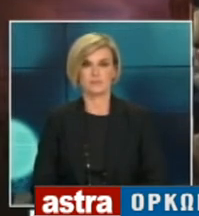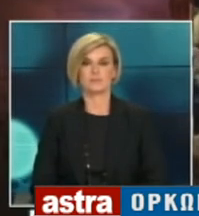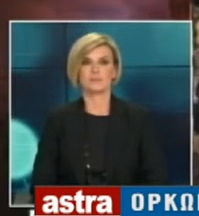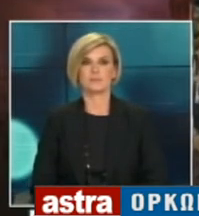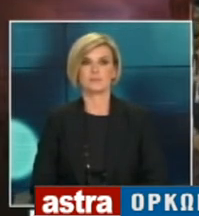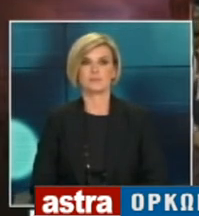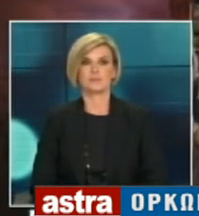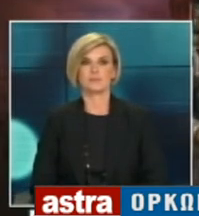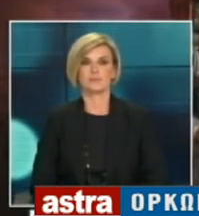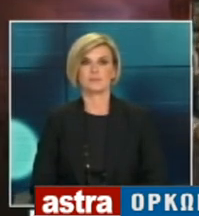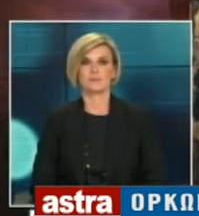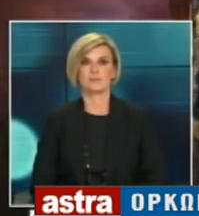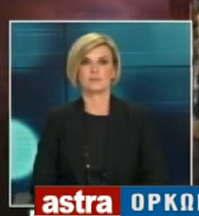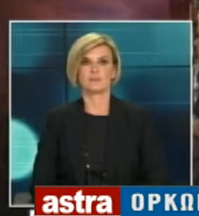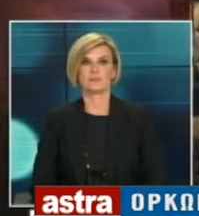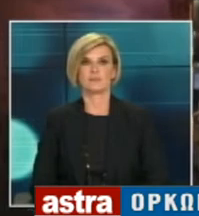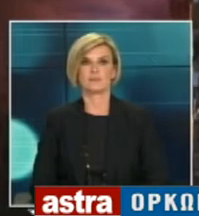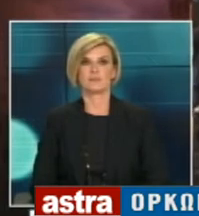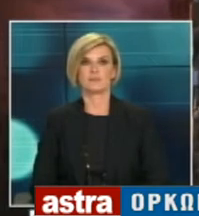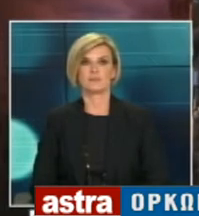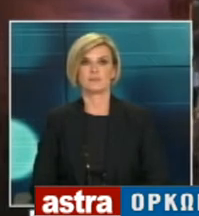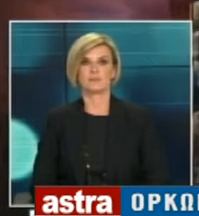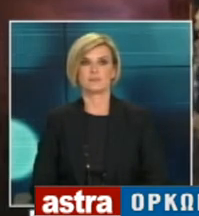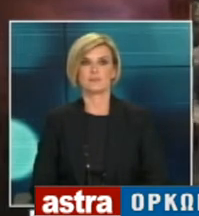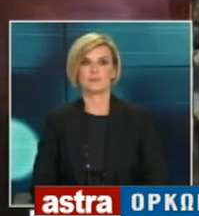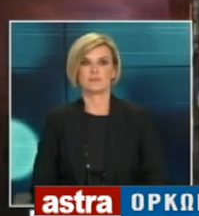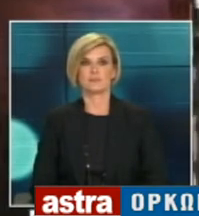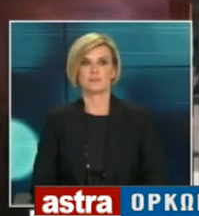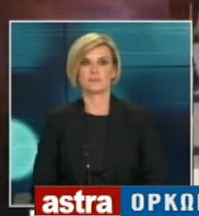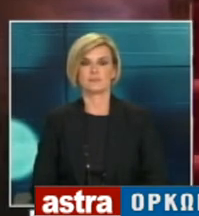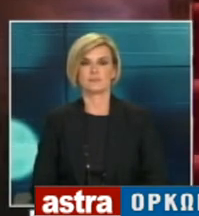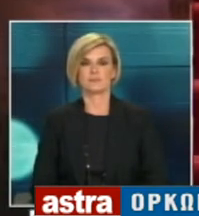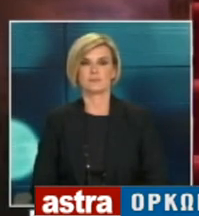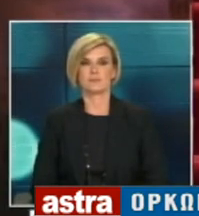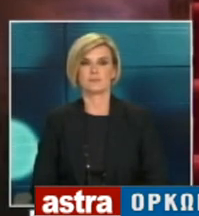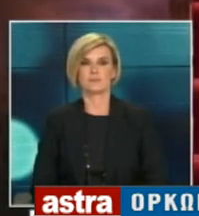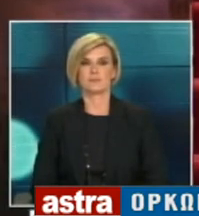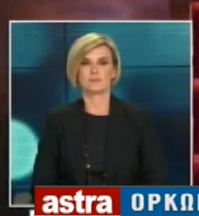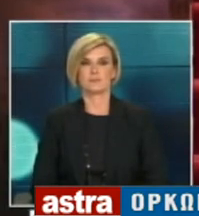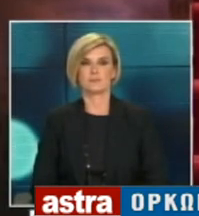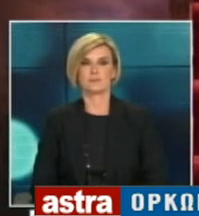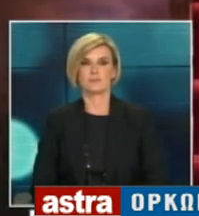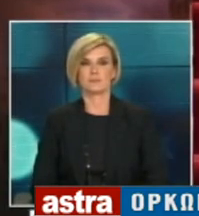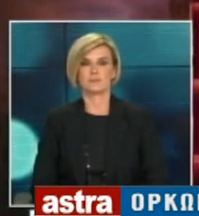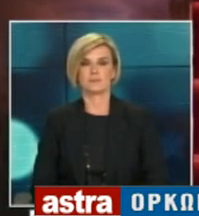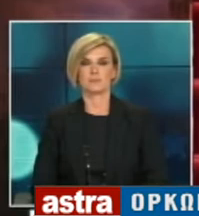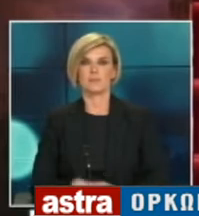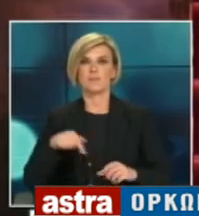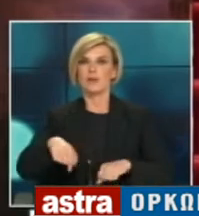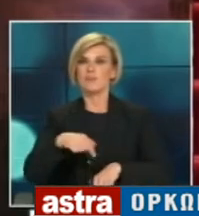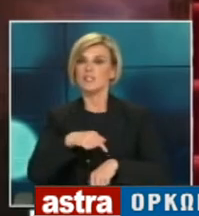Amen. Folks, this is a time of testing. Μια στιγμή